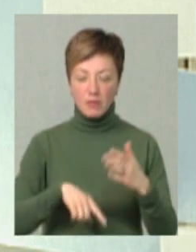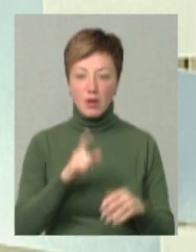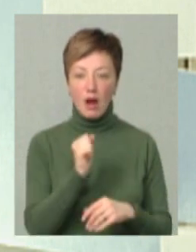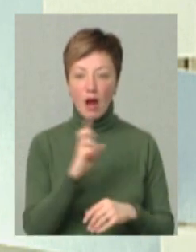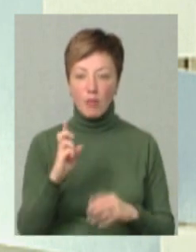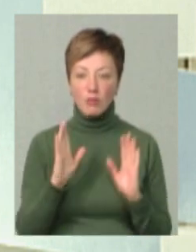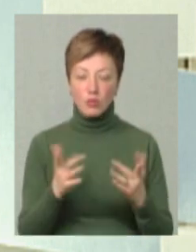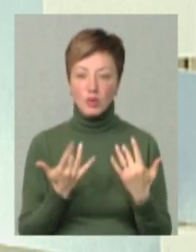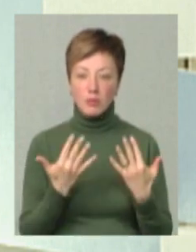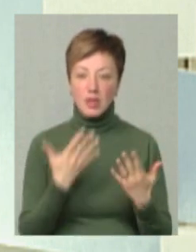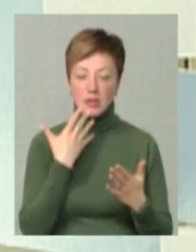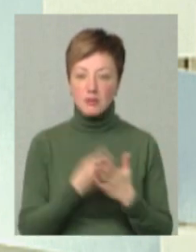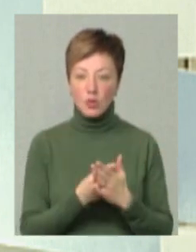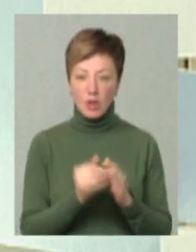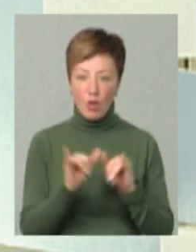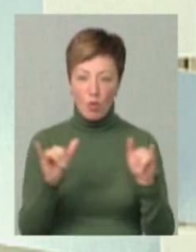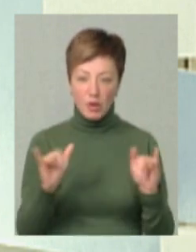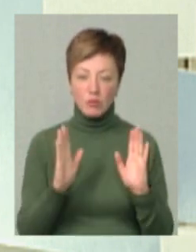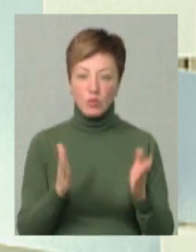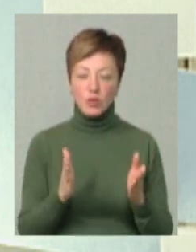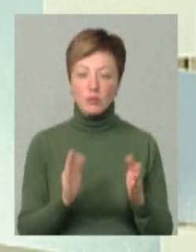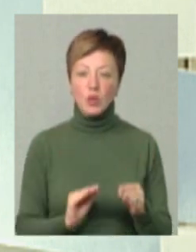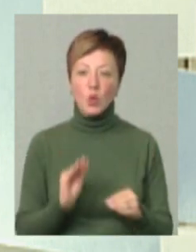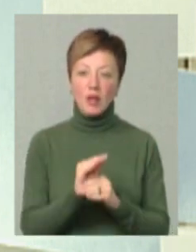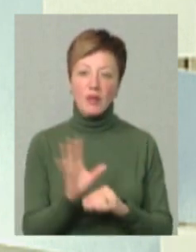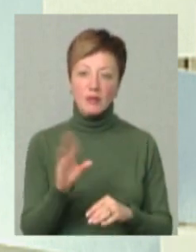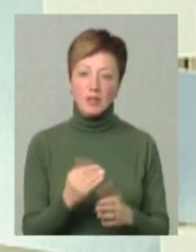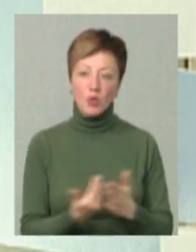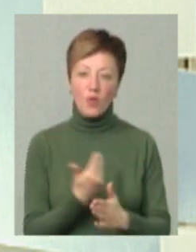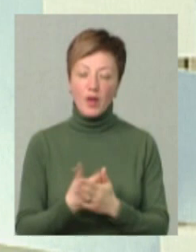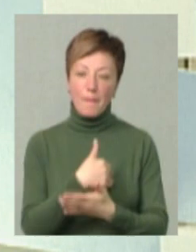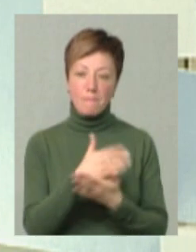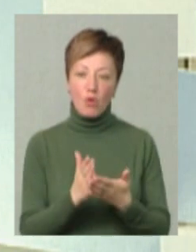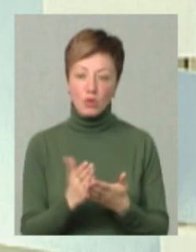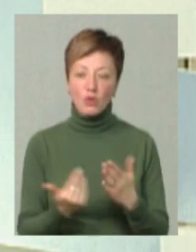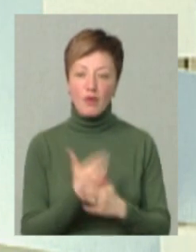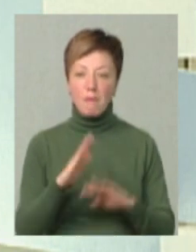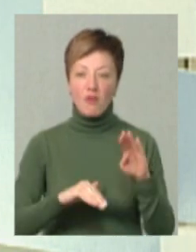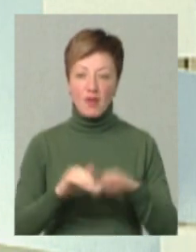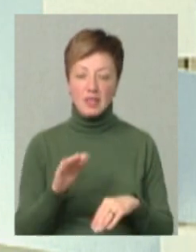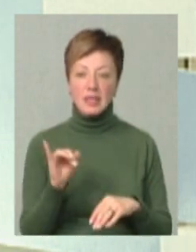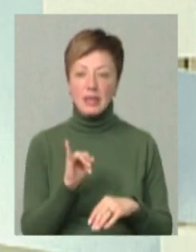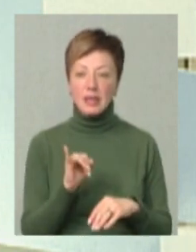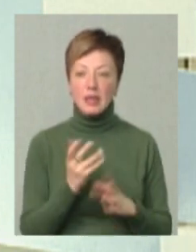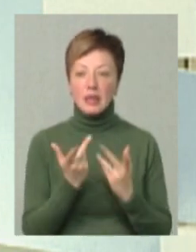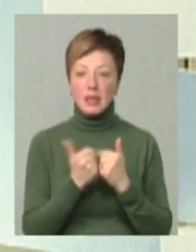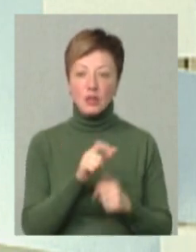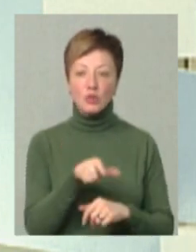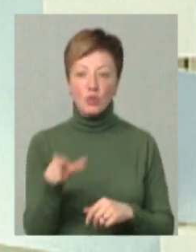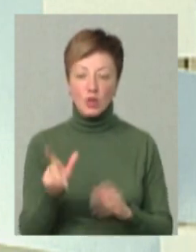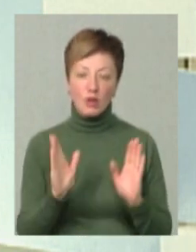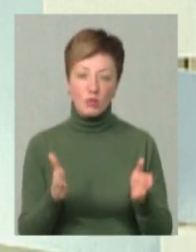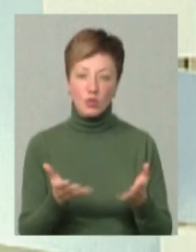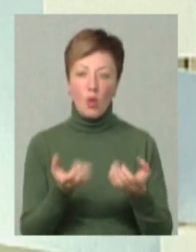хаби будуть набирати своїх обертів, і ми будемо тільки додавати все нові послуги, нові професії, і кількість людей, які будуть